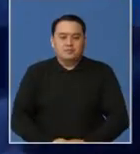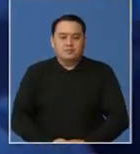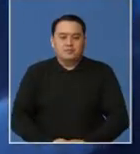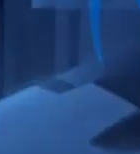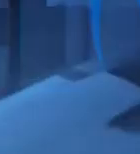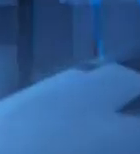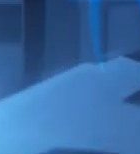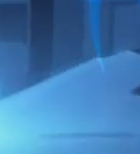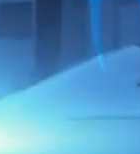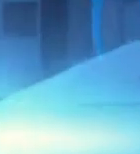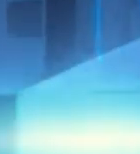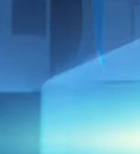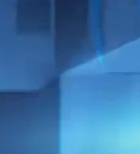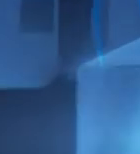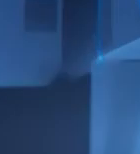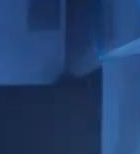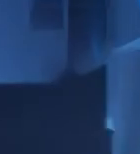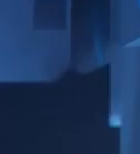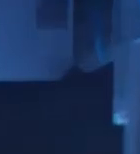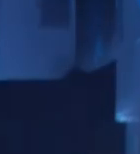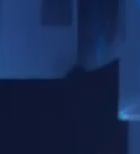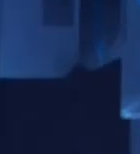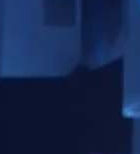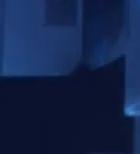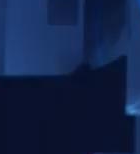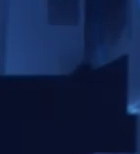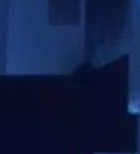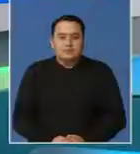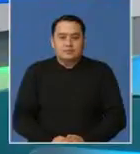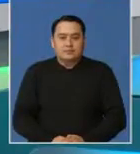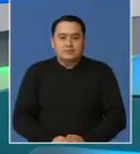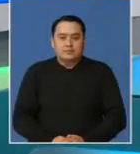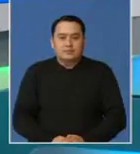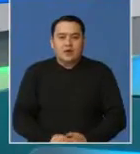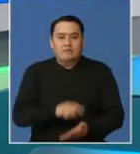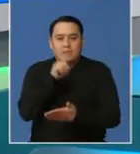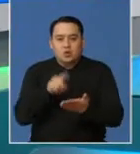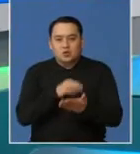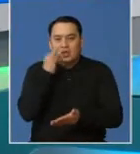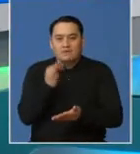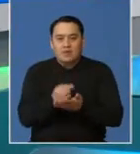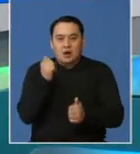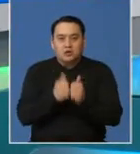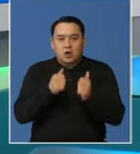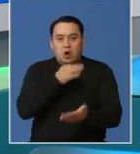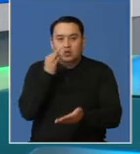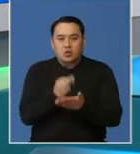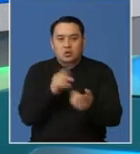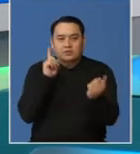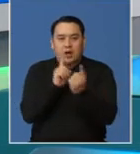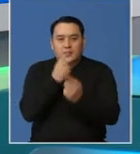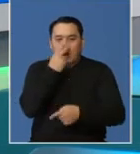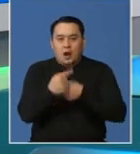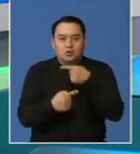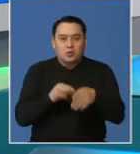Кащегулова, Жаслан Шикенже, Айбек Акшулаков, телеканал ЖТСУ. Вопрос-ответ. Ежегодная отчетная встреча